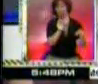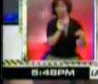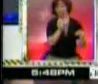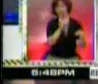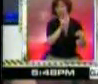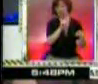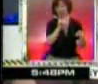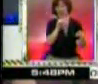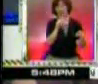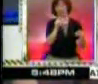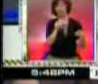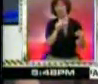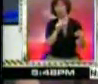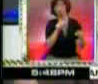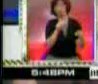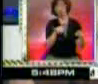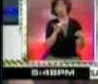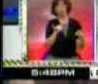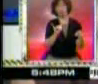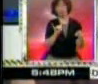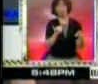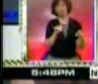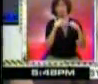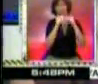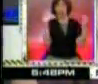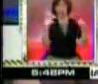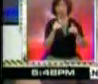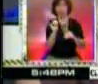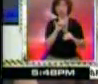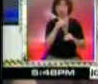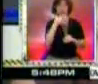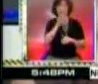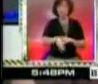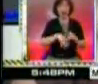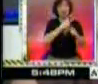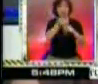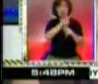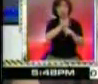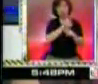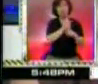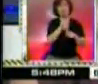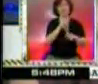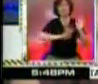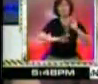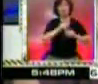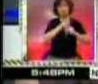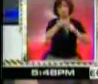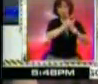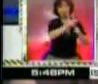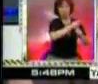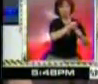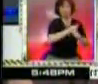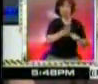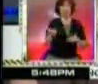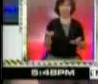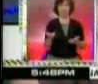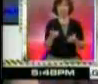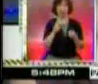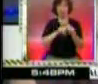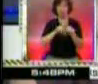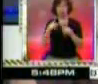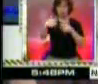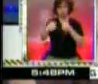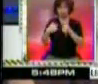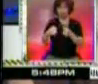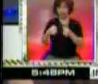pagka-kuha niya sa bata, pag-abuso, that is equivalent sa maltreatment o pwede pa yun sa child abuse. Ang sa tinex naman sa